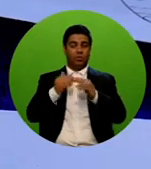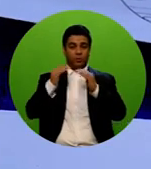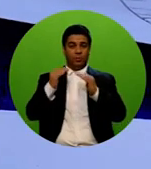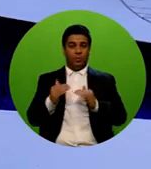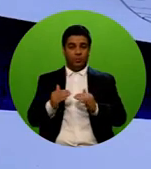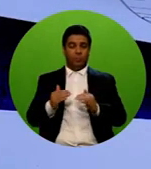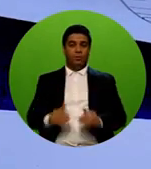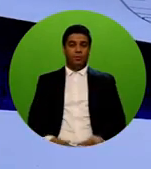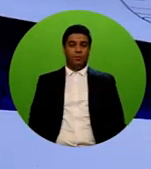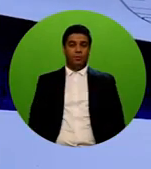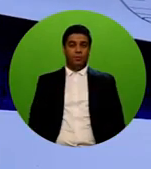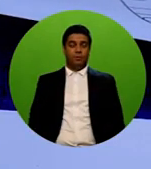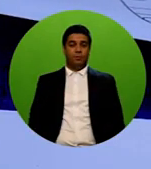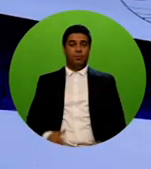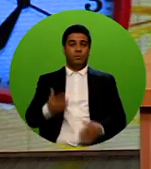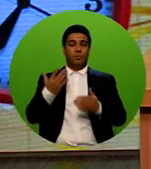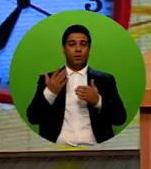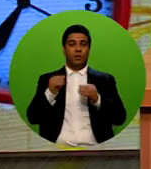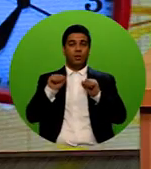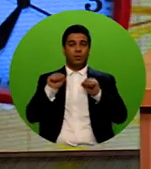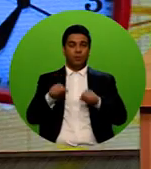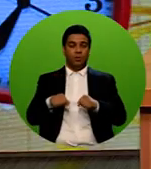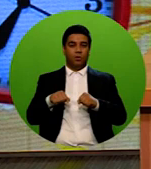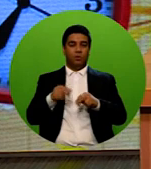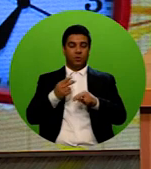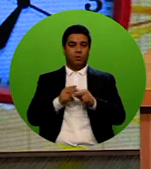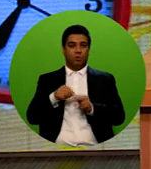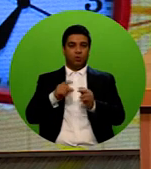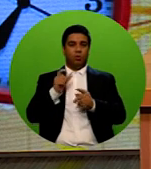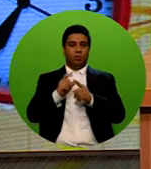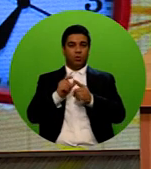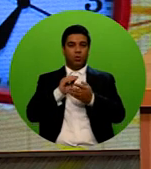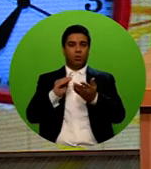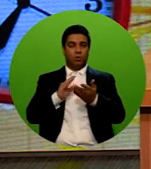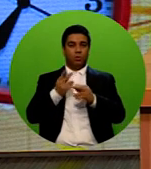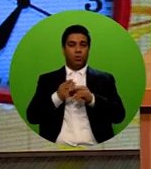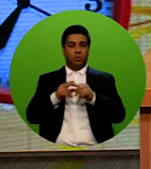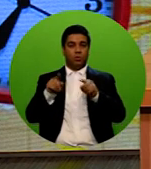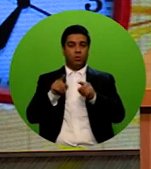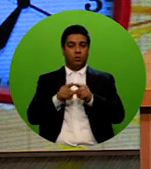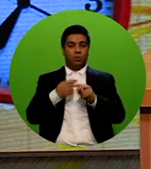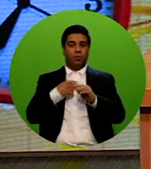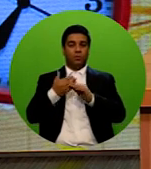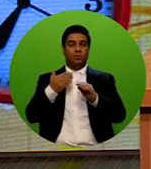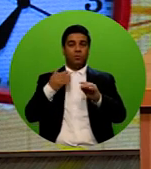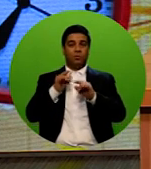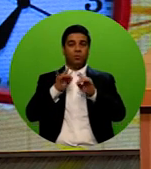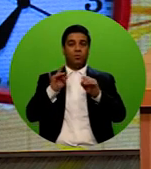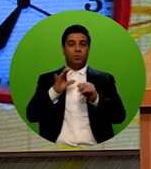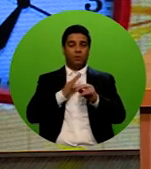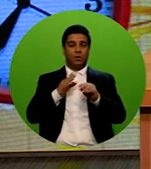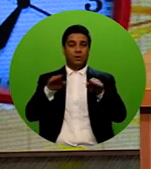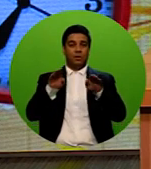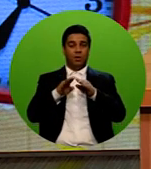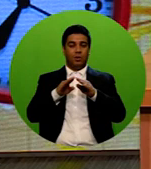pastiga 5 imkoniyat degan so'zni yozib chiqamiz. Uni ham xuddi yuqorida qilganimizdek